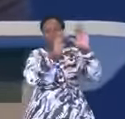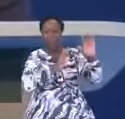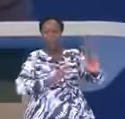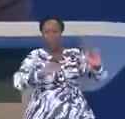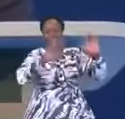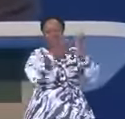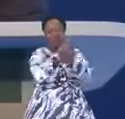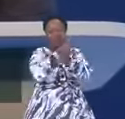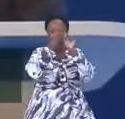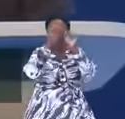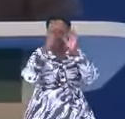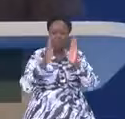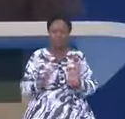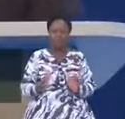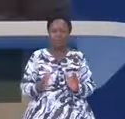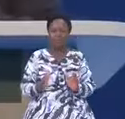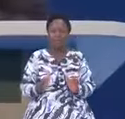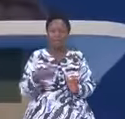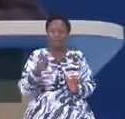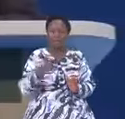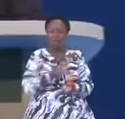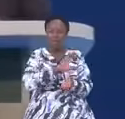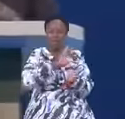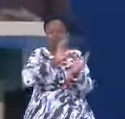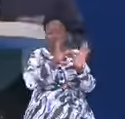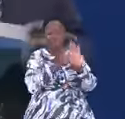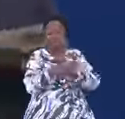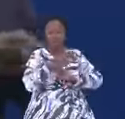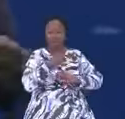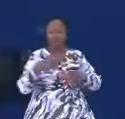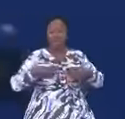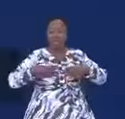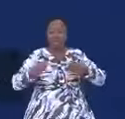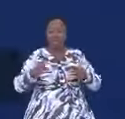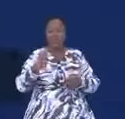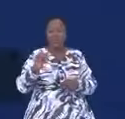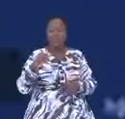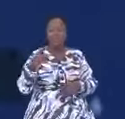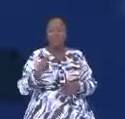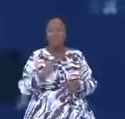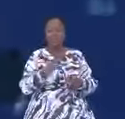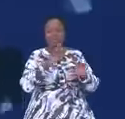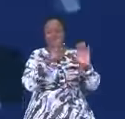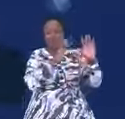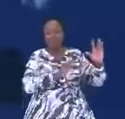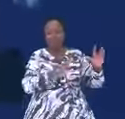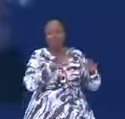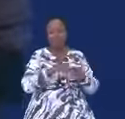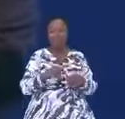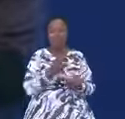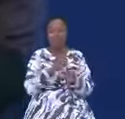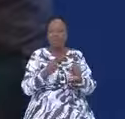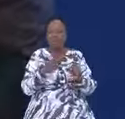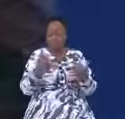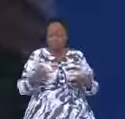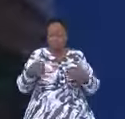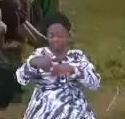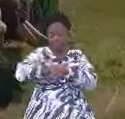la conversion et la cus ce soir le seigneur va te convertis